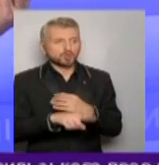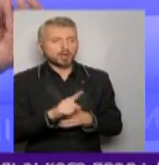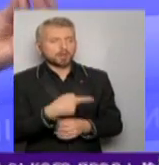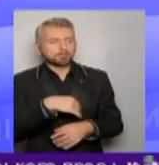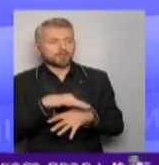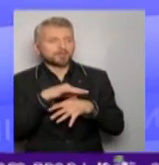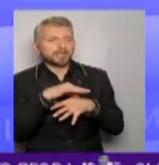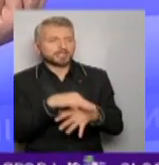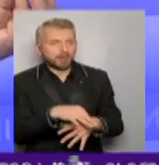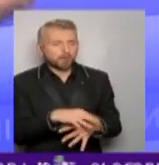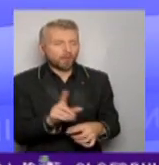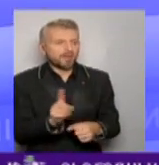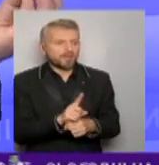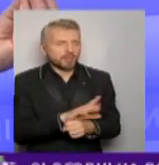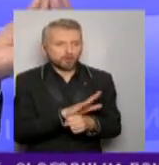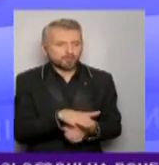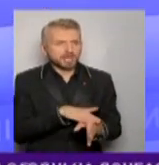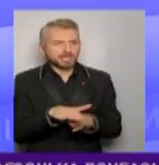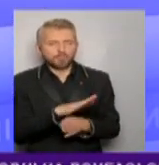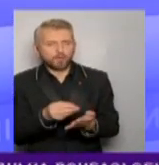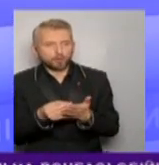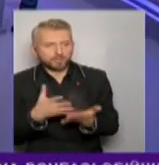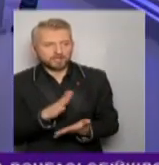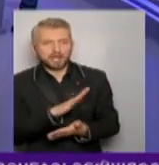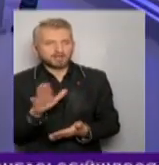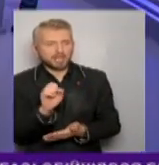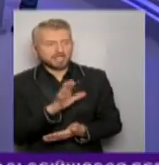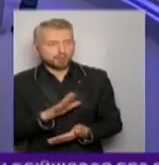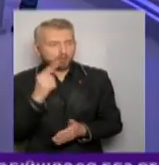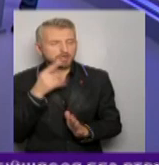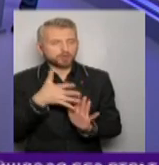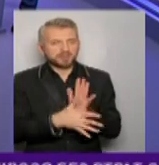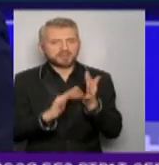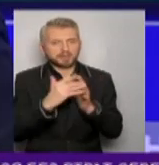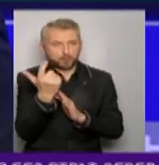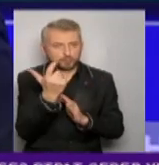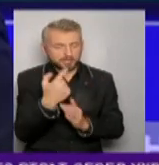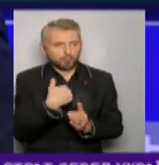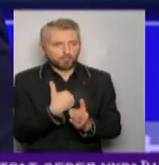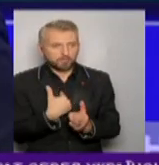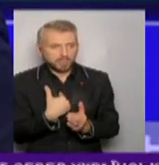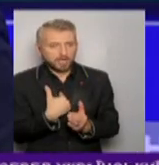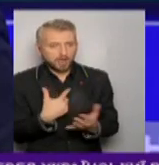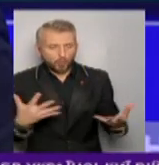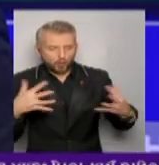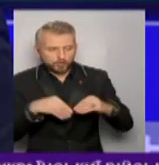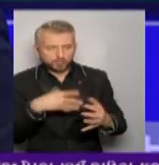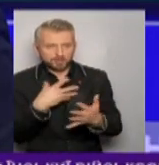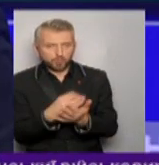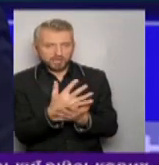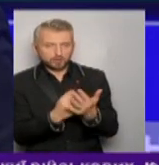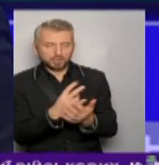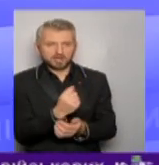ведемо ненормальне, неповноцінне, неєвропейське розуміння сільського господарства. Ми концентруємо свої ресурси на